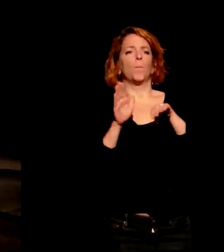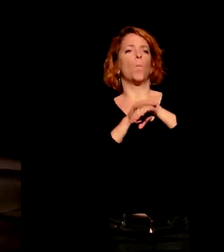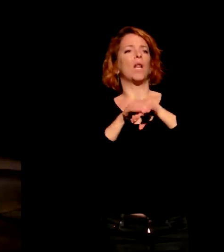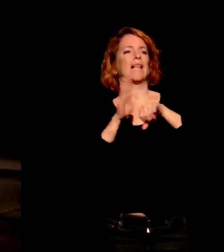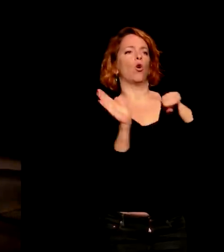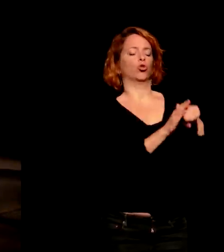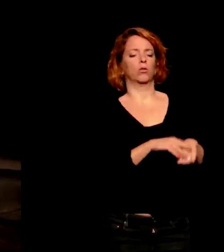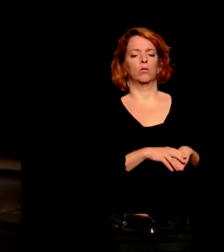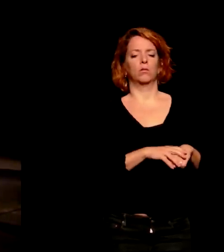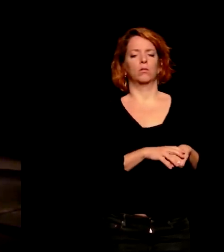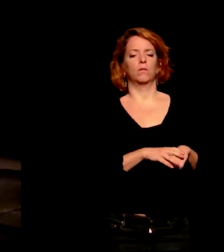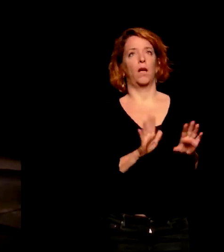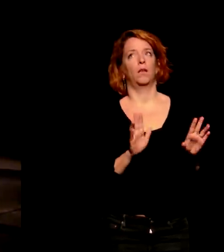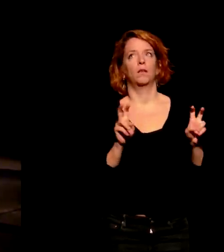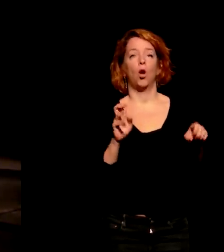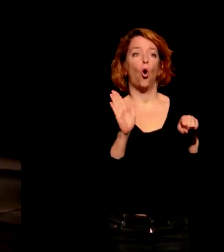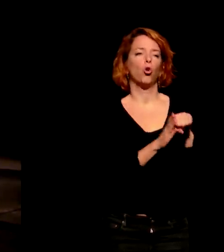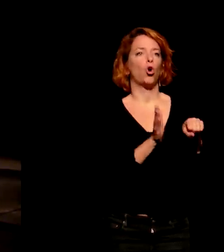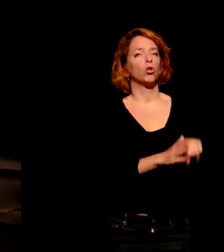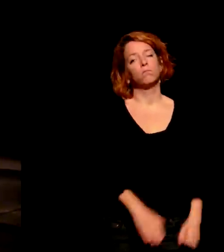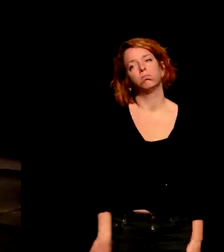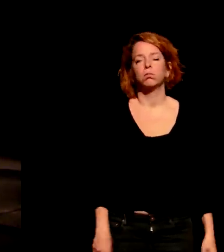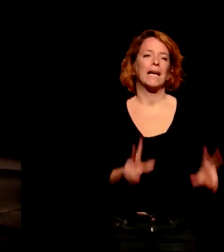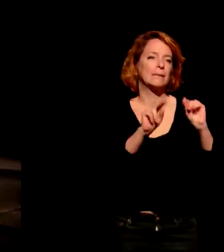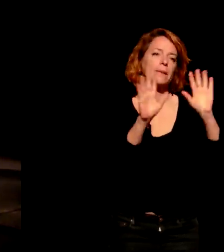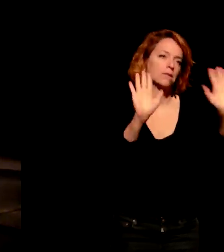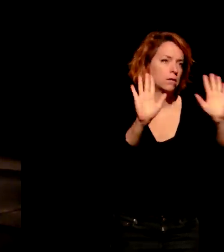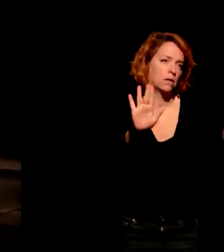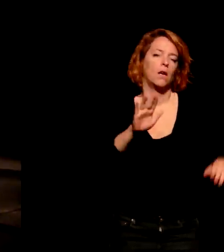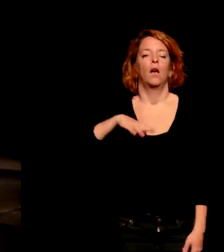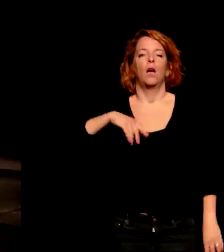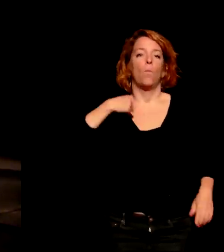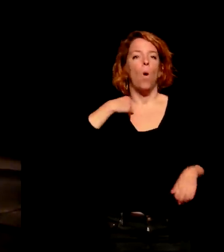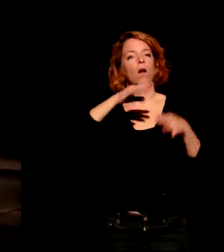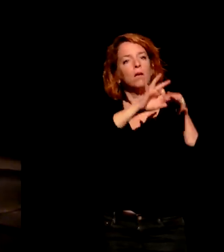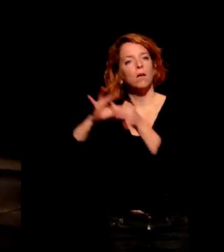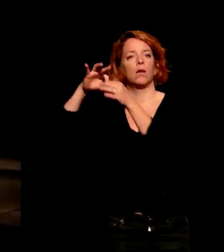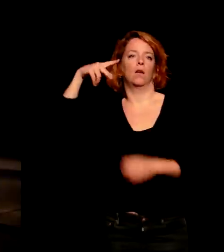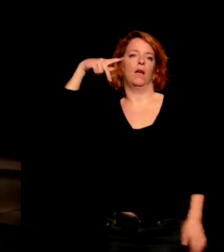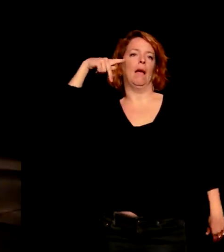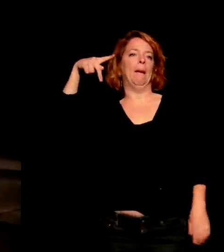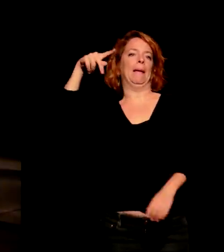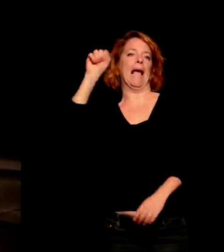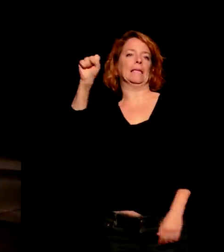parce qu'il faut toujours préciser. Alors, pas socialiste. Je ne sais pas s'il y a des socialistes dans la salle.